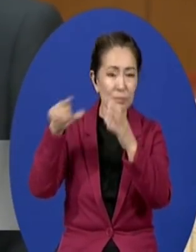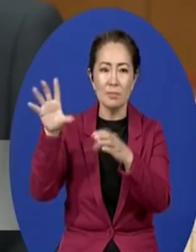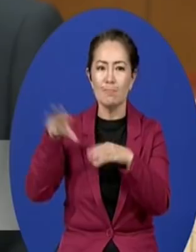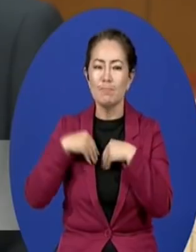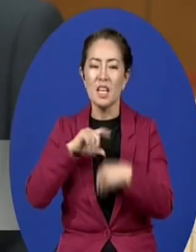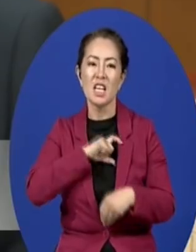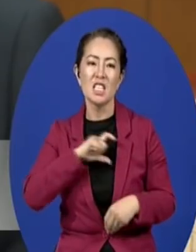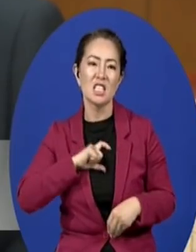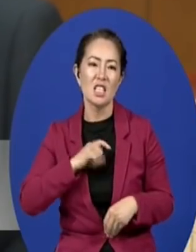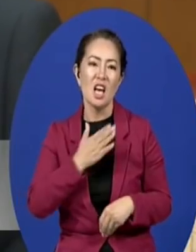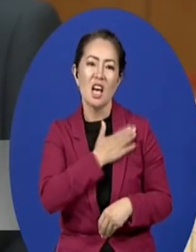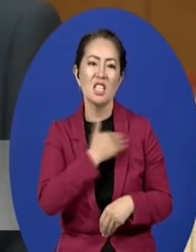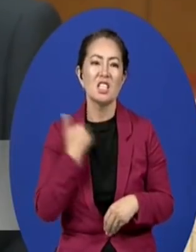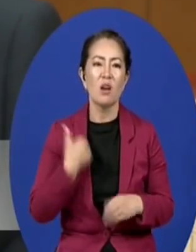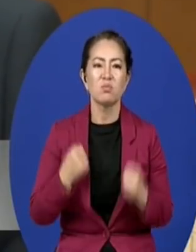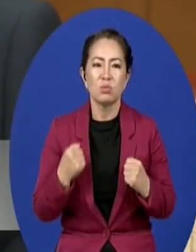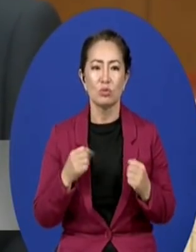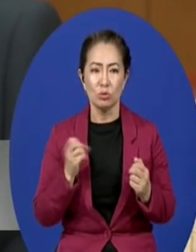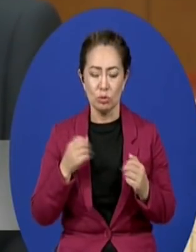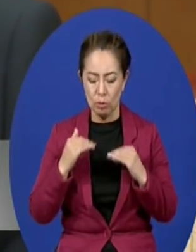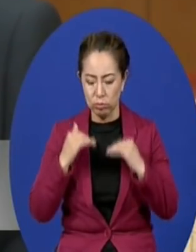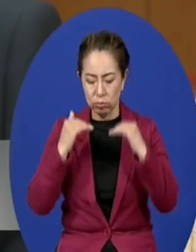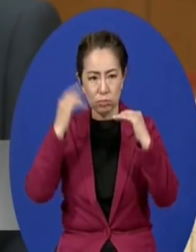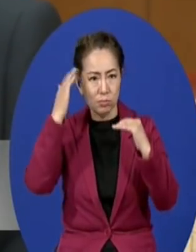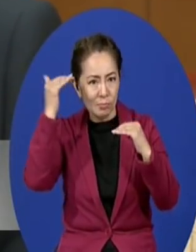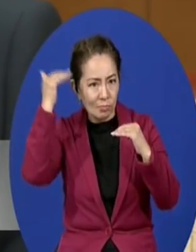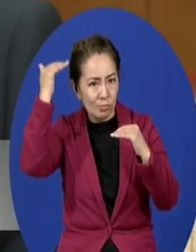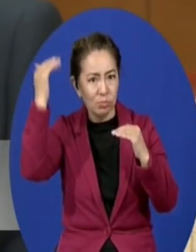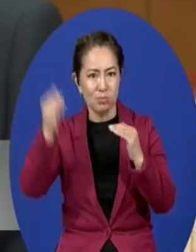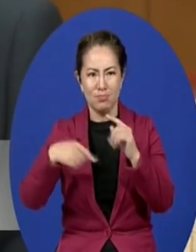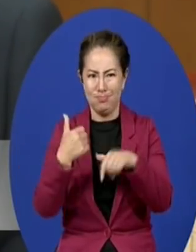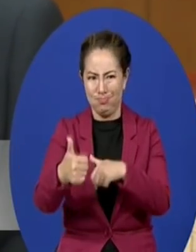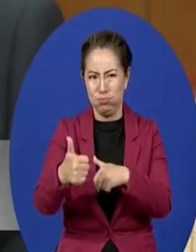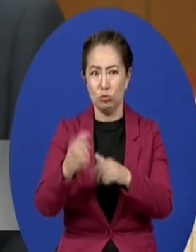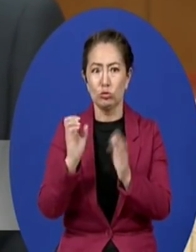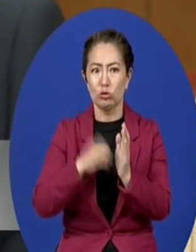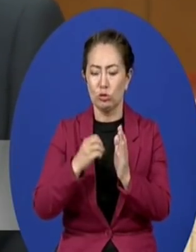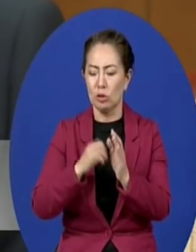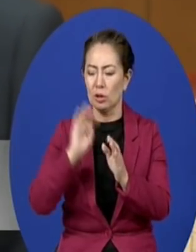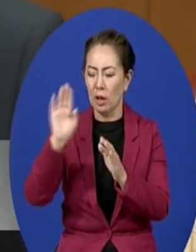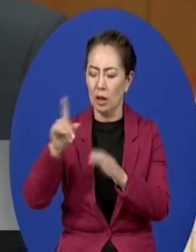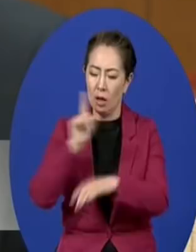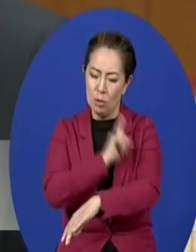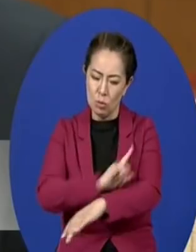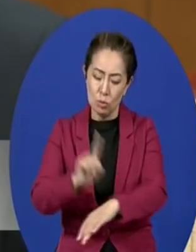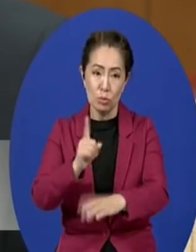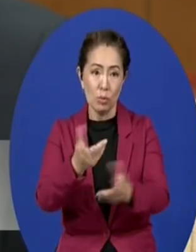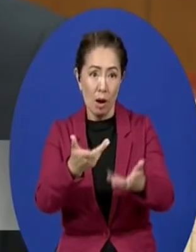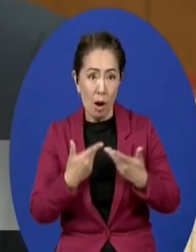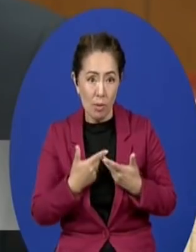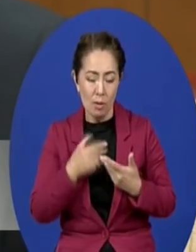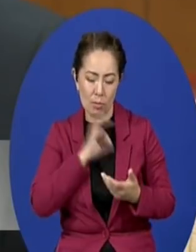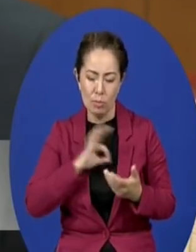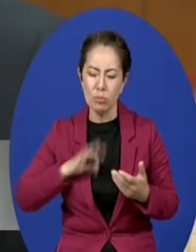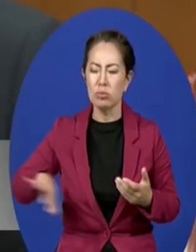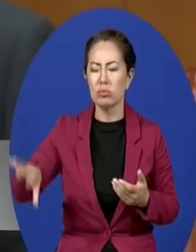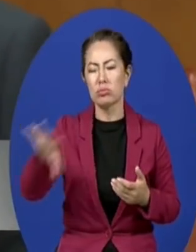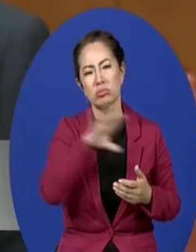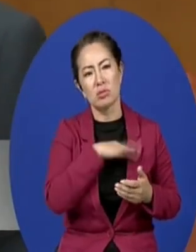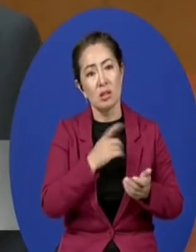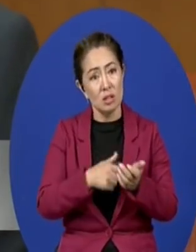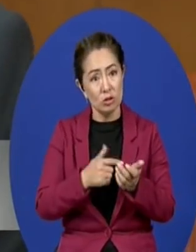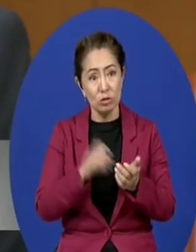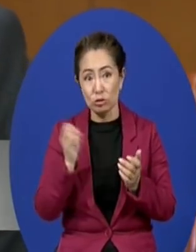ёстой. Энэ байлгаа улам хөгжүүлэх ёстой, тийм ээ? Хөгжүүлэх ёстой. Үр шимийн ард түмнэр хүртдэг байх ёстой. Хүртдэг байх